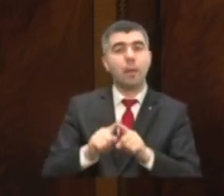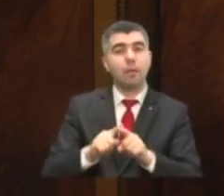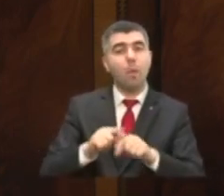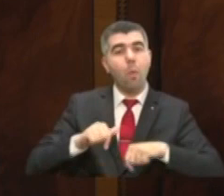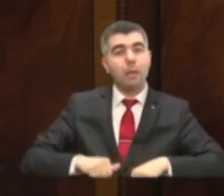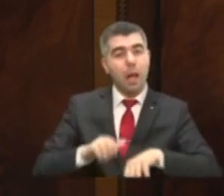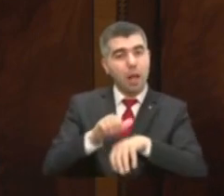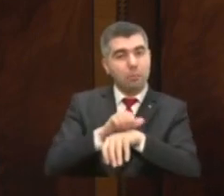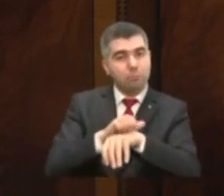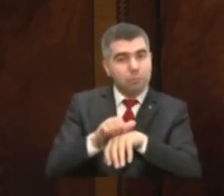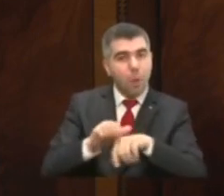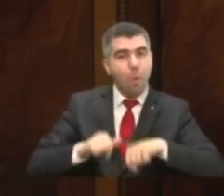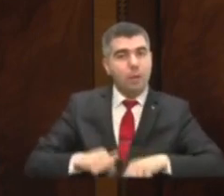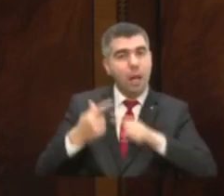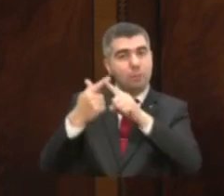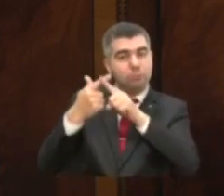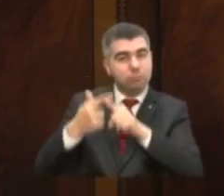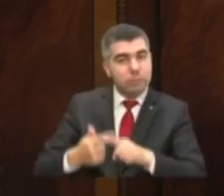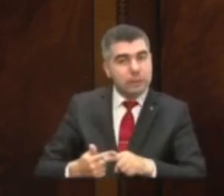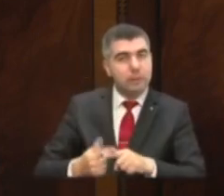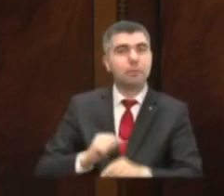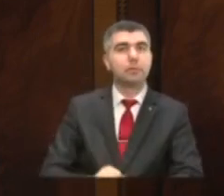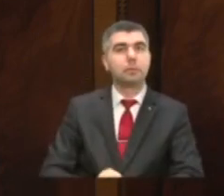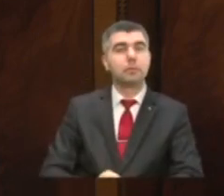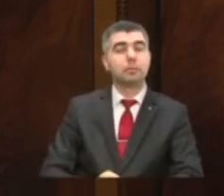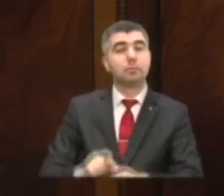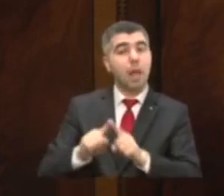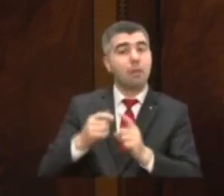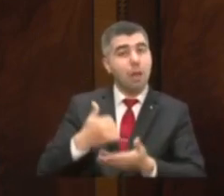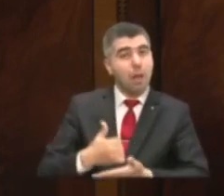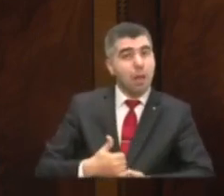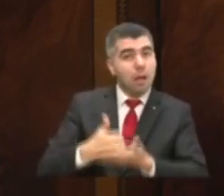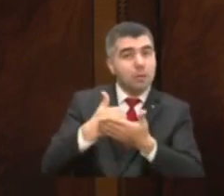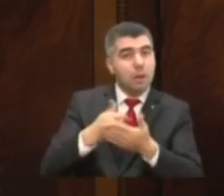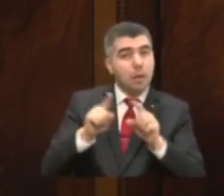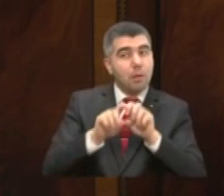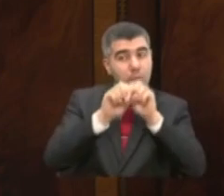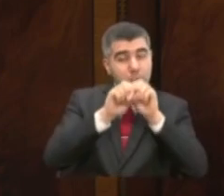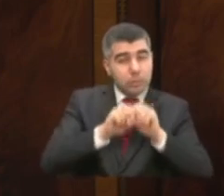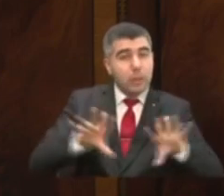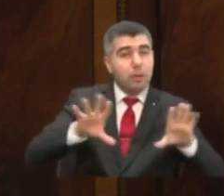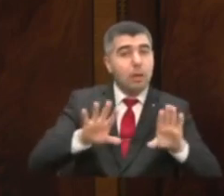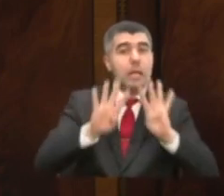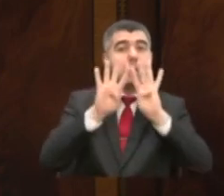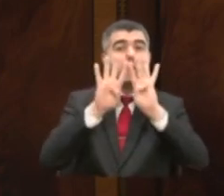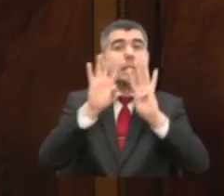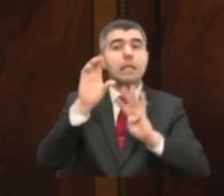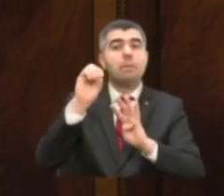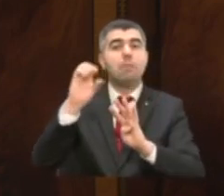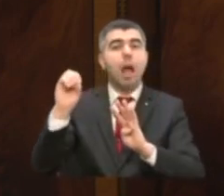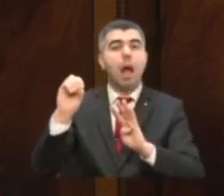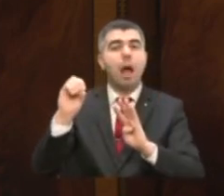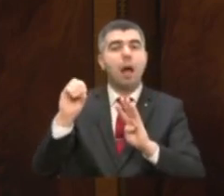الداخلية ووزارة الاقتصاد والمالية وصندوق التجهيز الجماعي باش يمكن تحديد 800 ملعب للقرب مرة